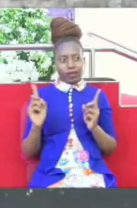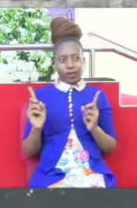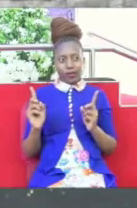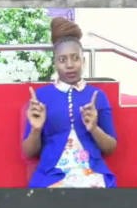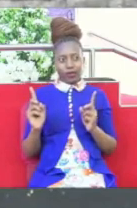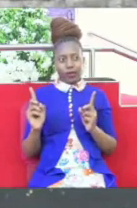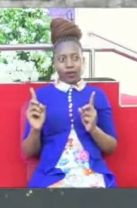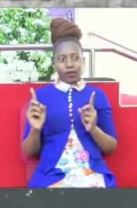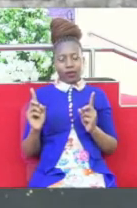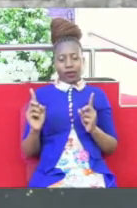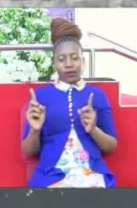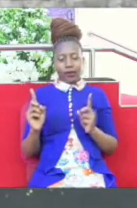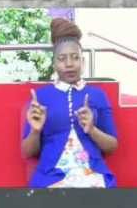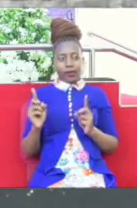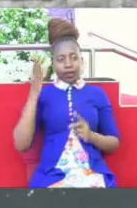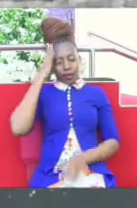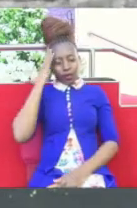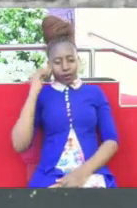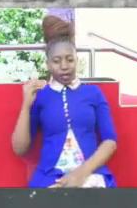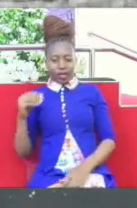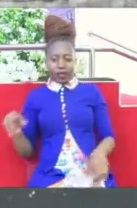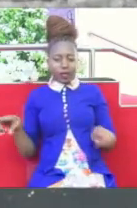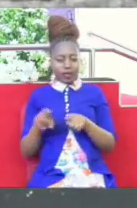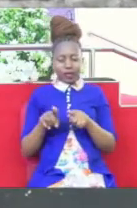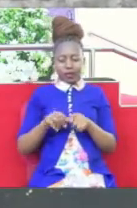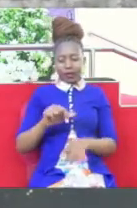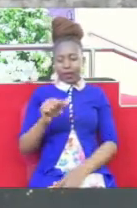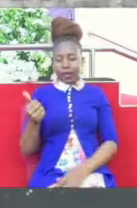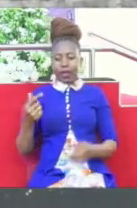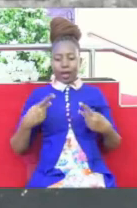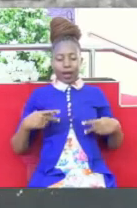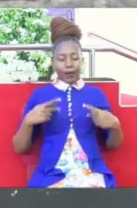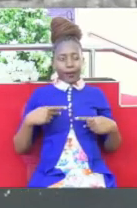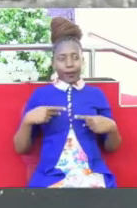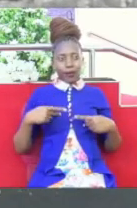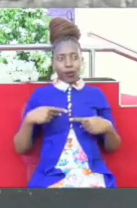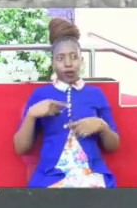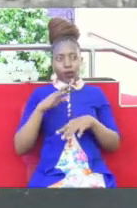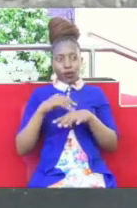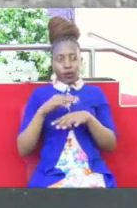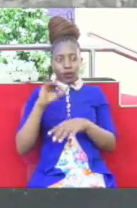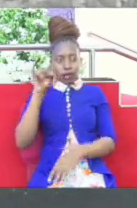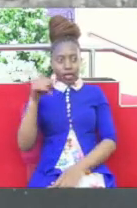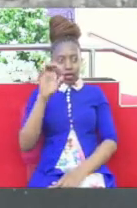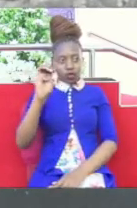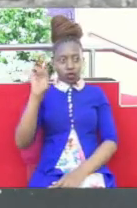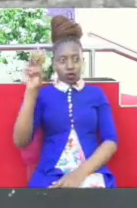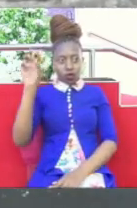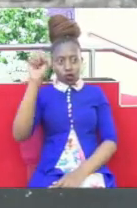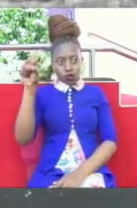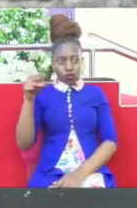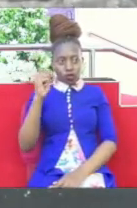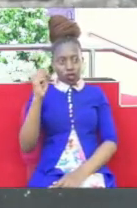watu ambao hawakuwa wanashirikiana na wengine as the Jews. Kama Wayahudi. And no Jew. Na